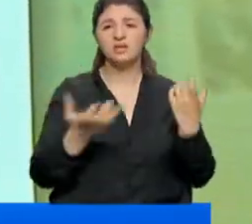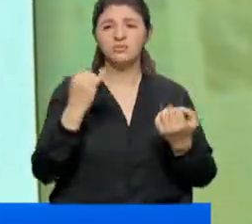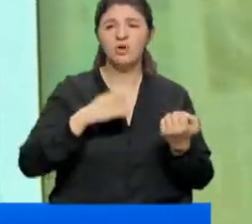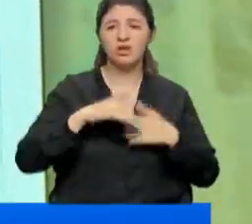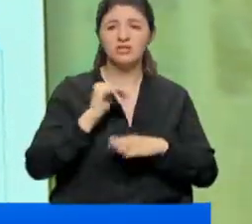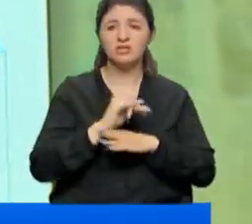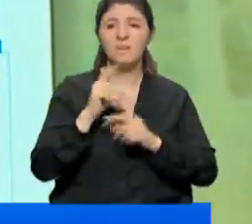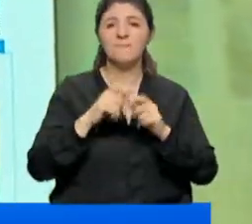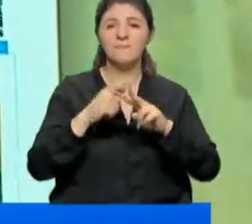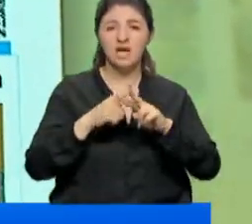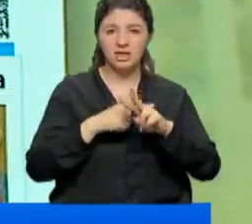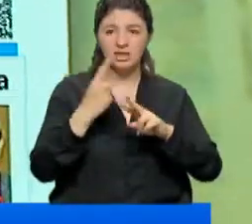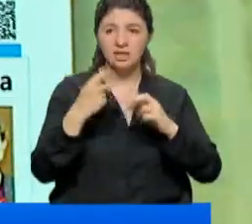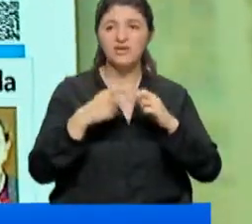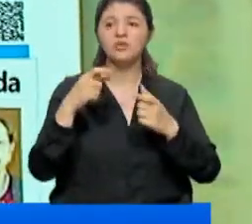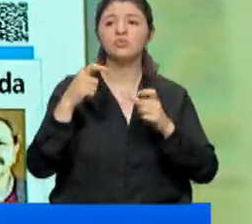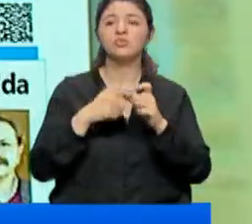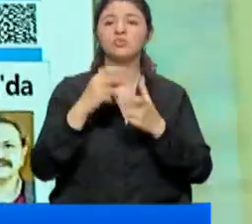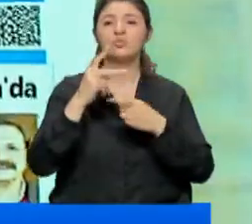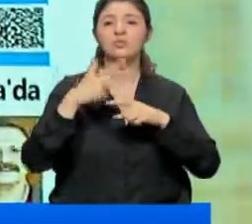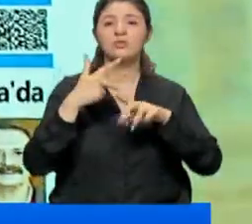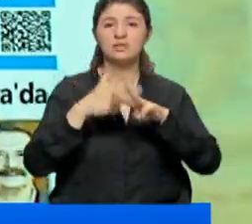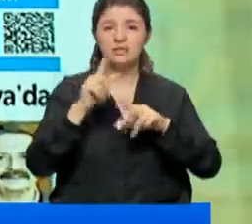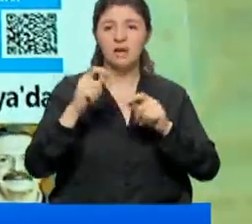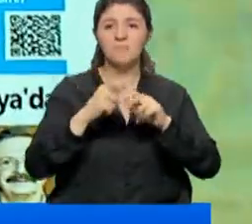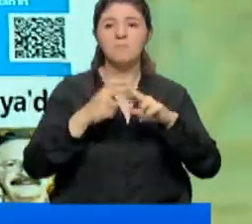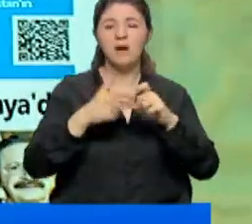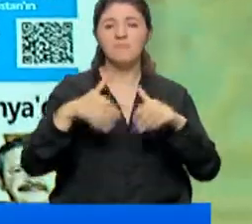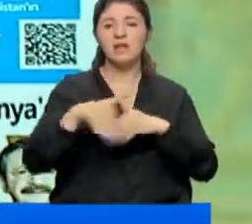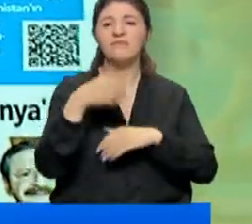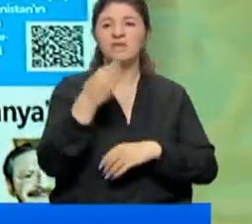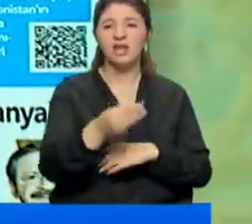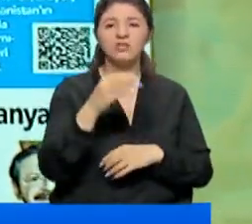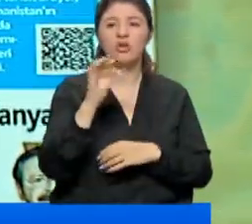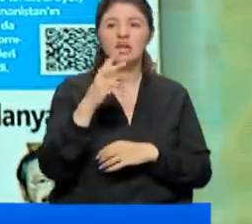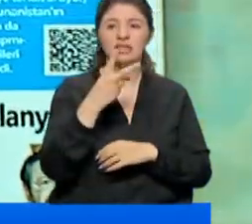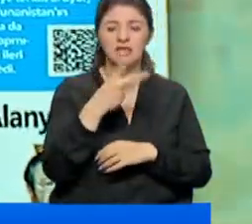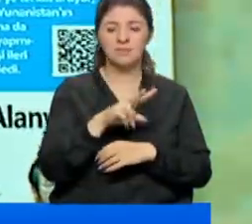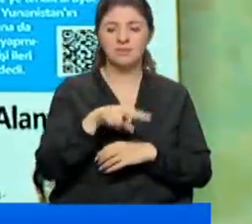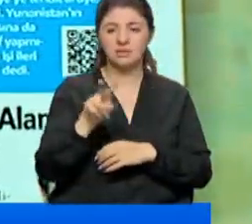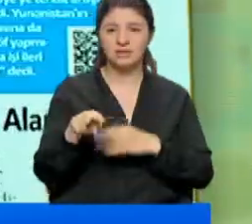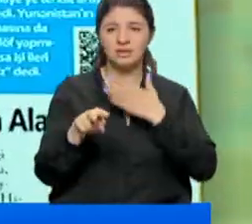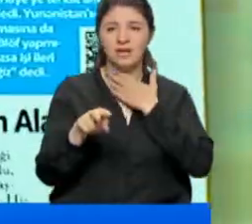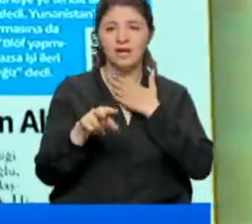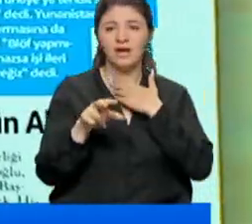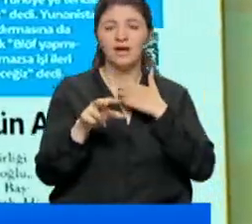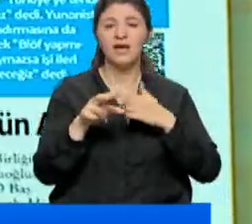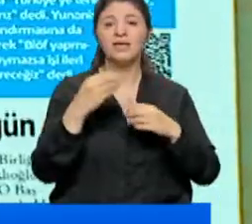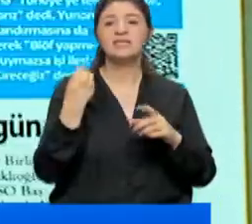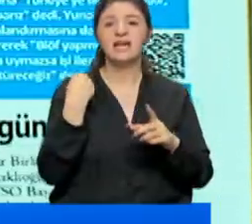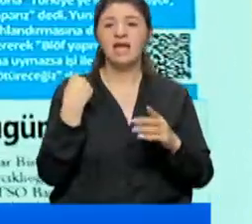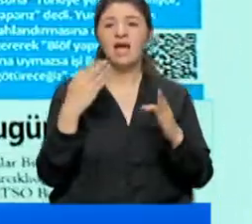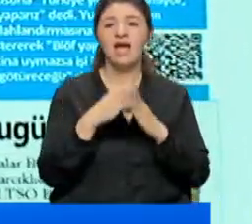felaketi yaşayan Bayır ve güzelbağ mahallelerinde evleri yanan yalnız dedelere veren Ocak 12000 Ocak